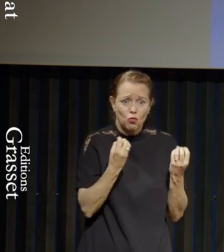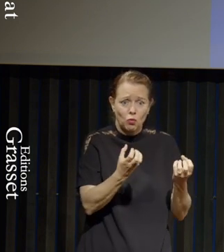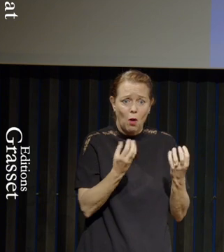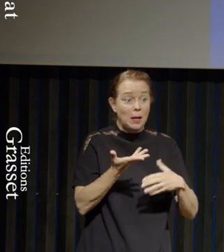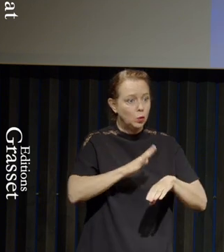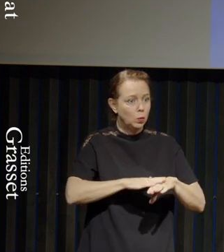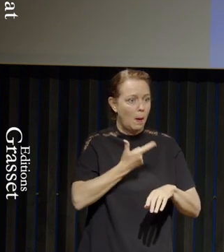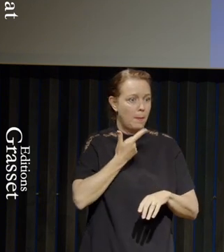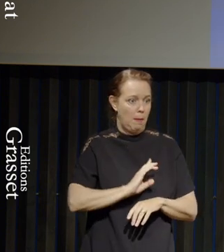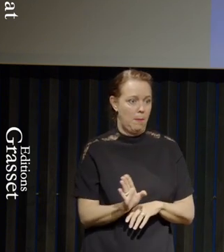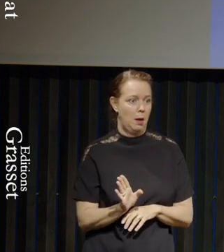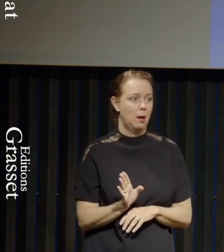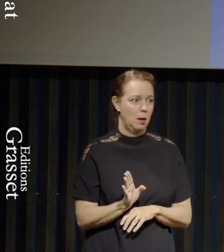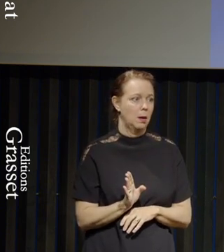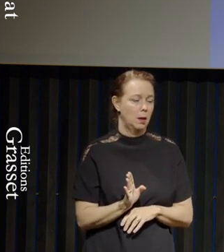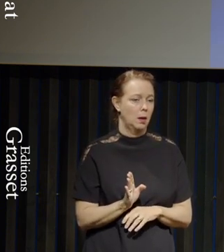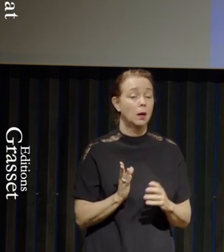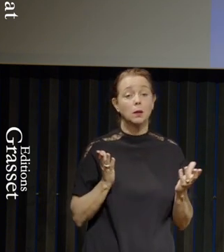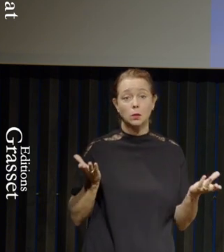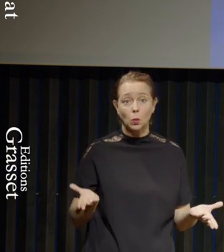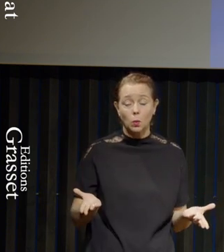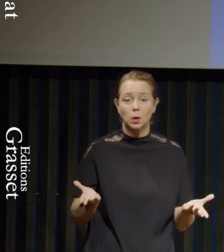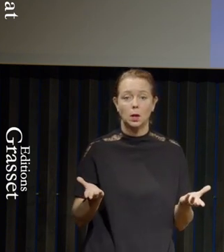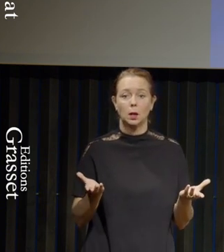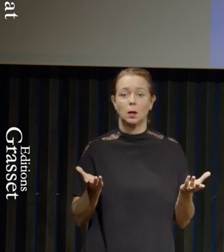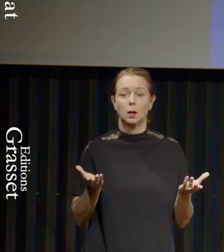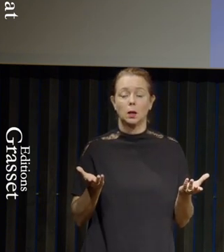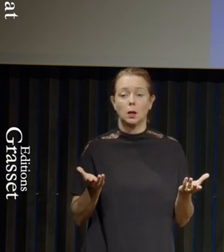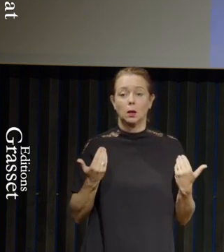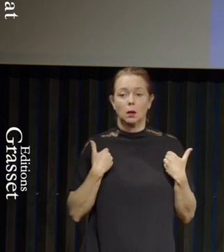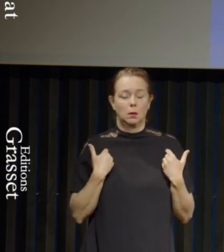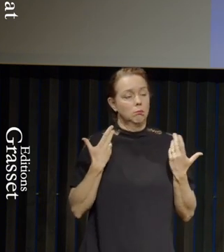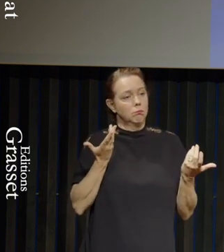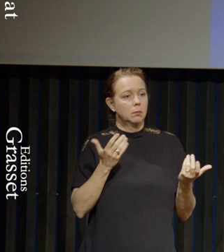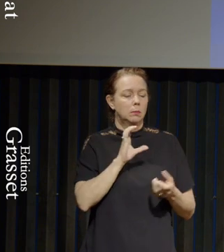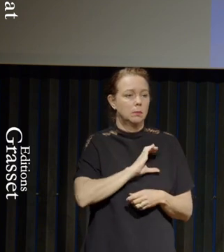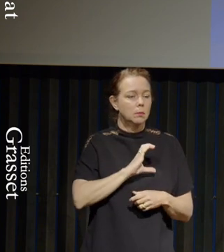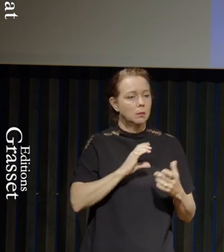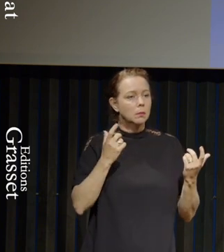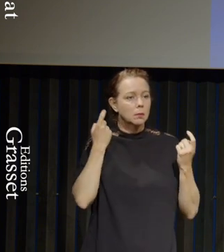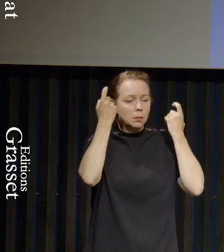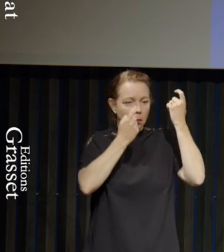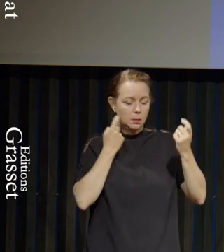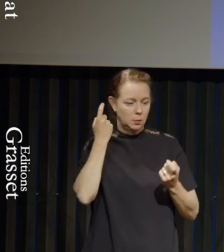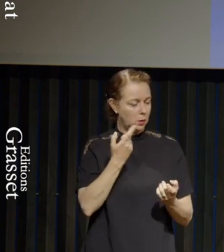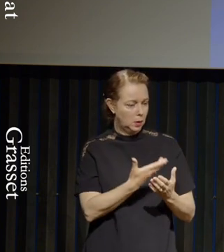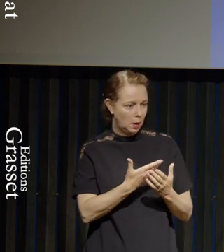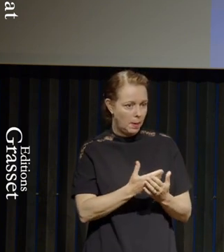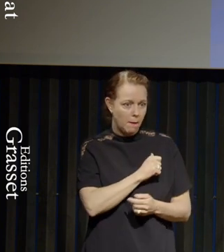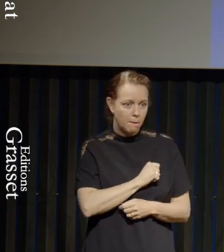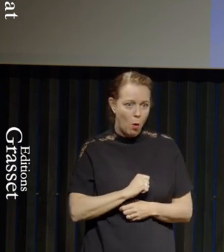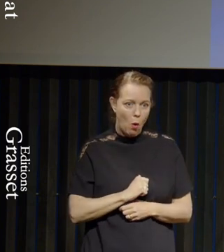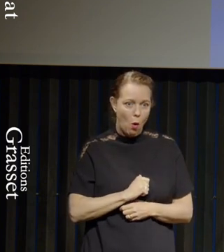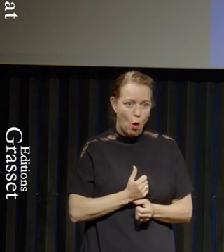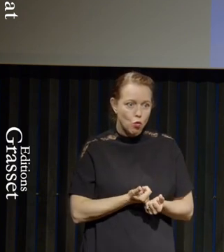pas. Et donc, quand on s'essaye à réfléchir à cette incroyable fréquence des